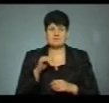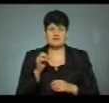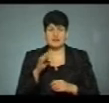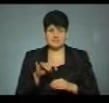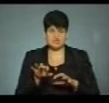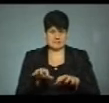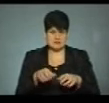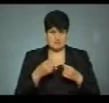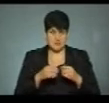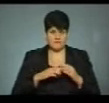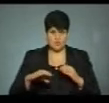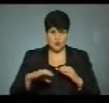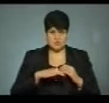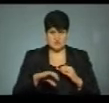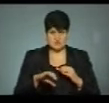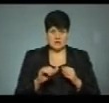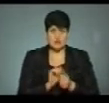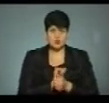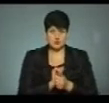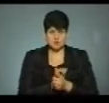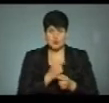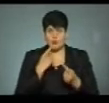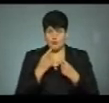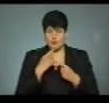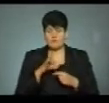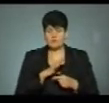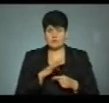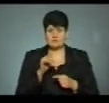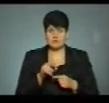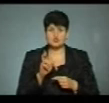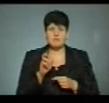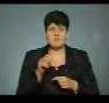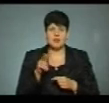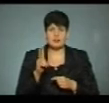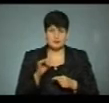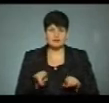наче на сушку. Йшла мова про те, що так само балки теж